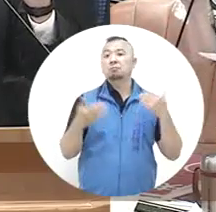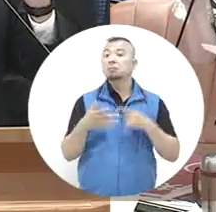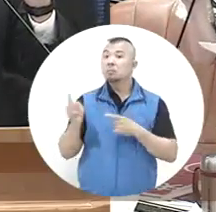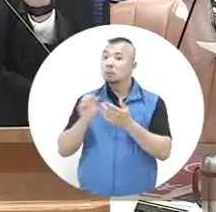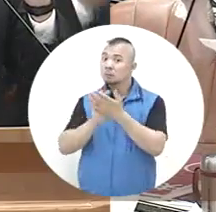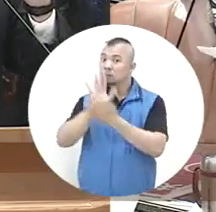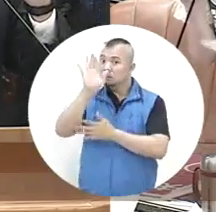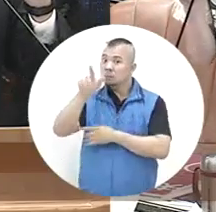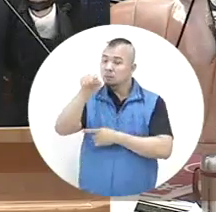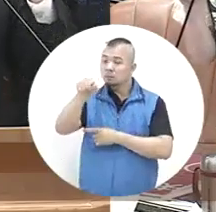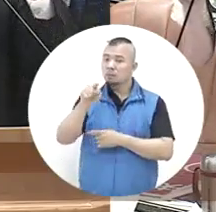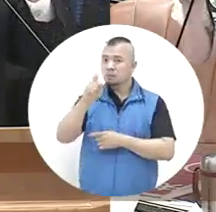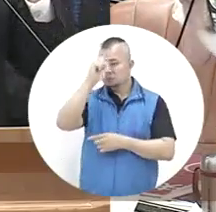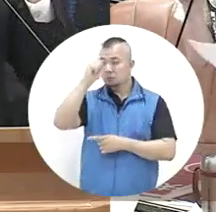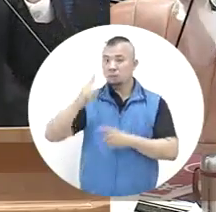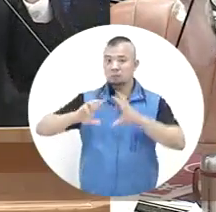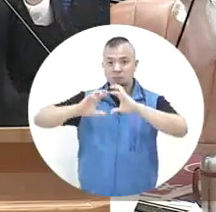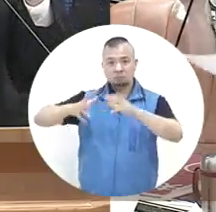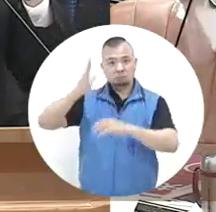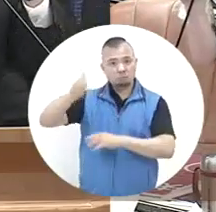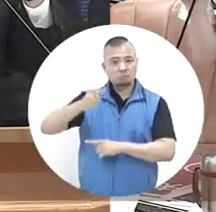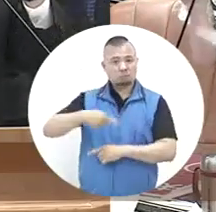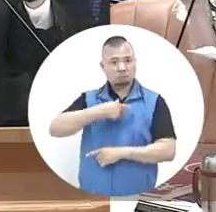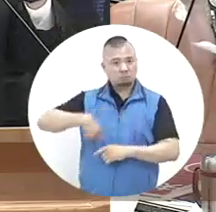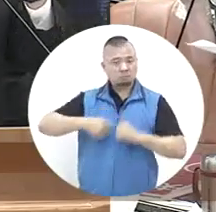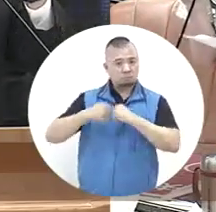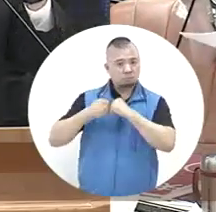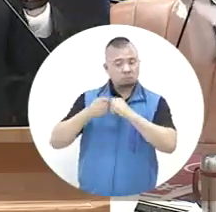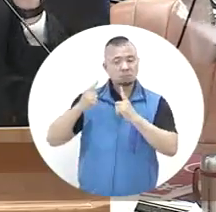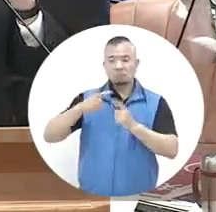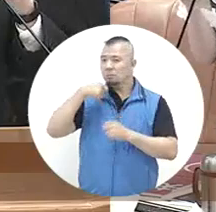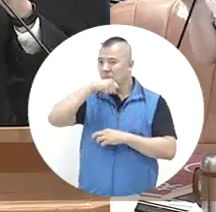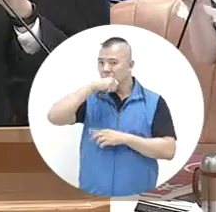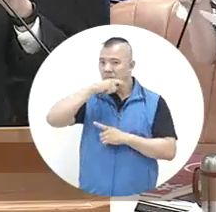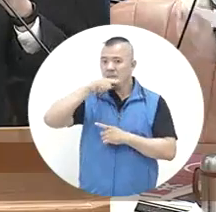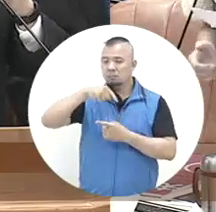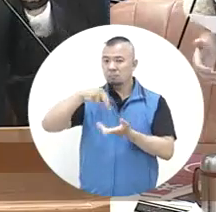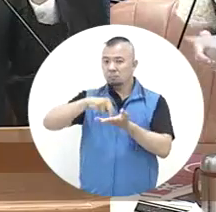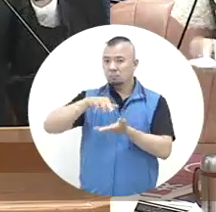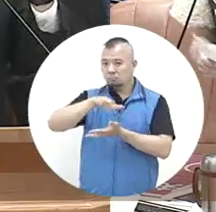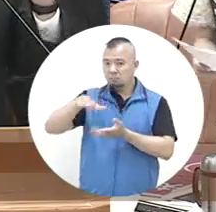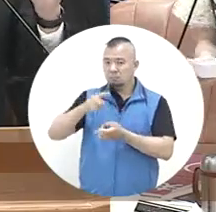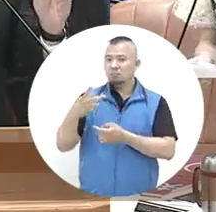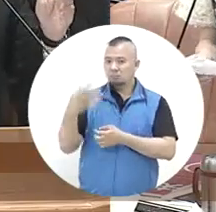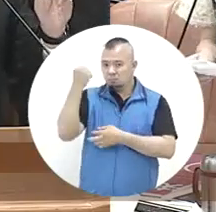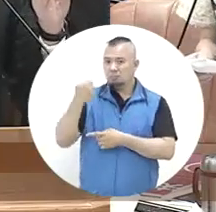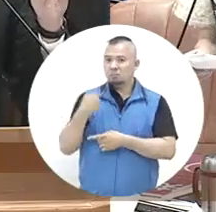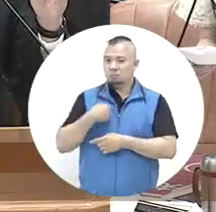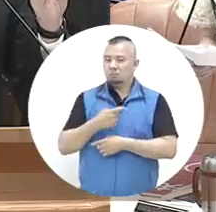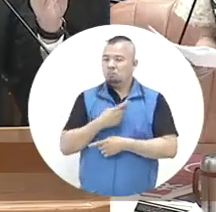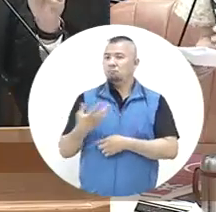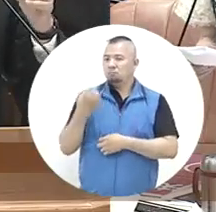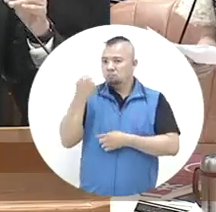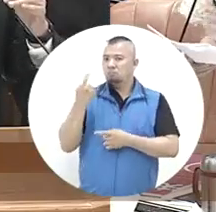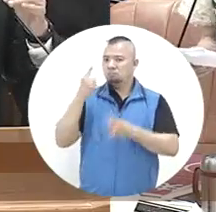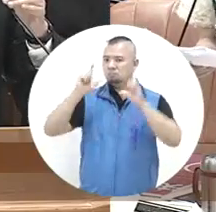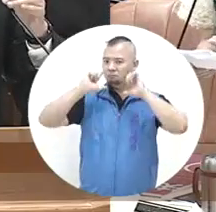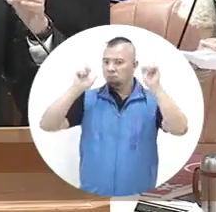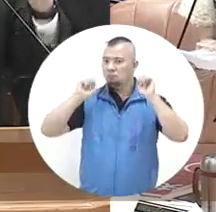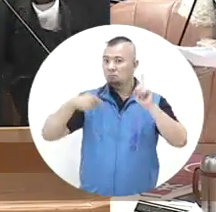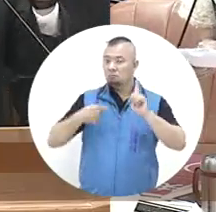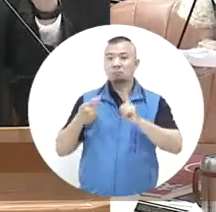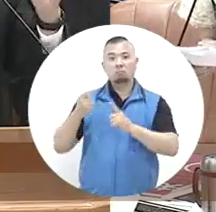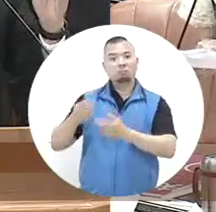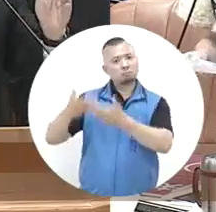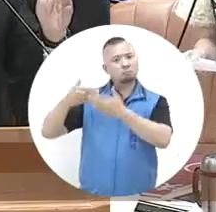逐大位，我想针对台湾的立场，我们的权益，我们该说的一定要说。面对中国的打压，我们是不应